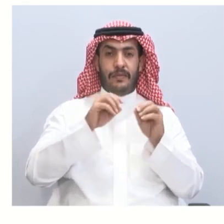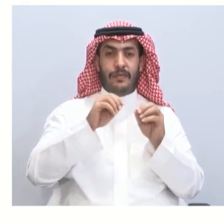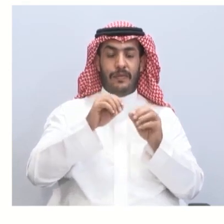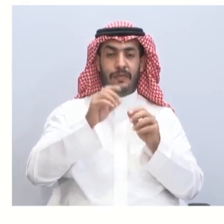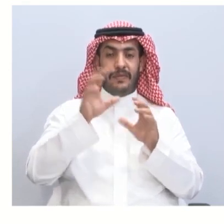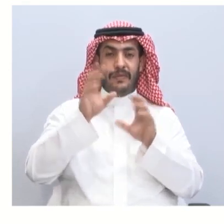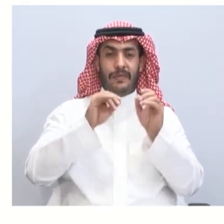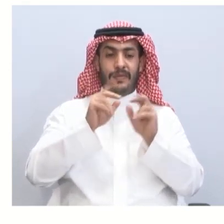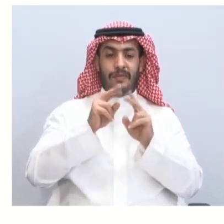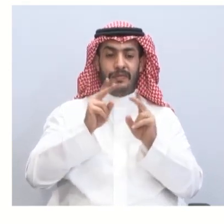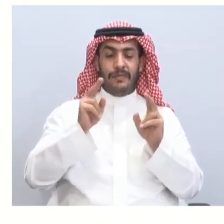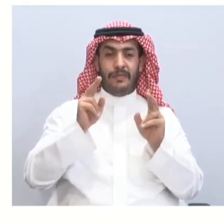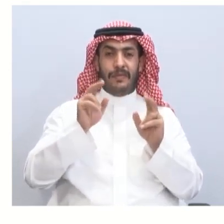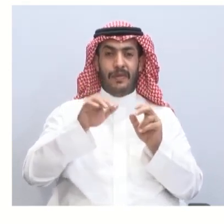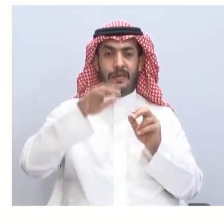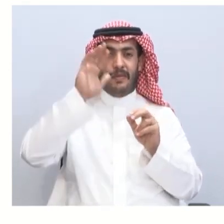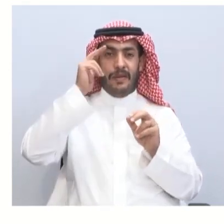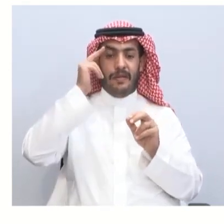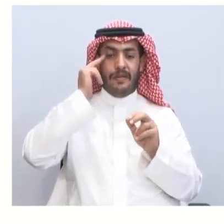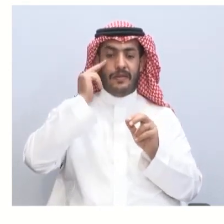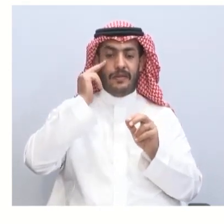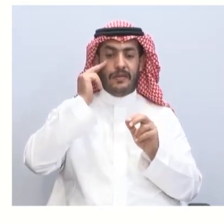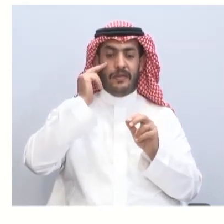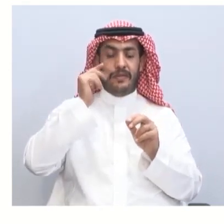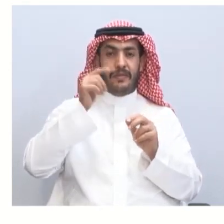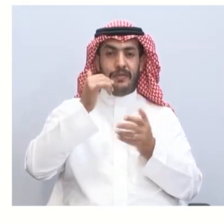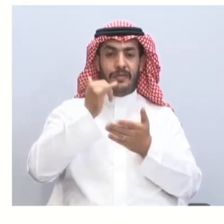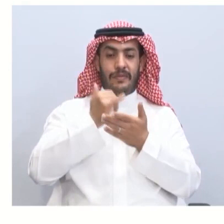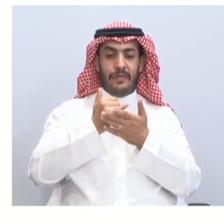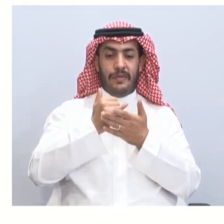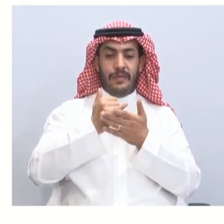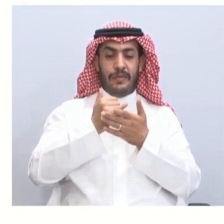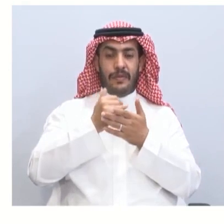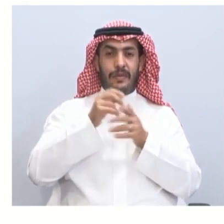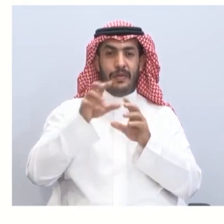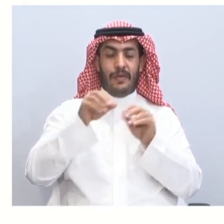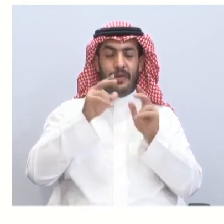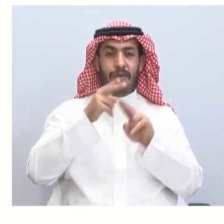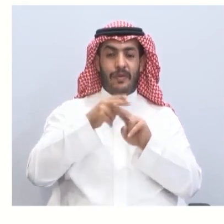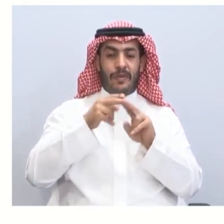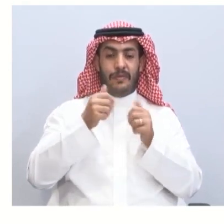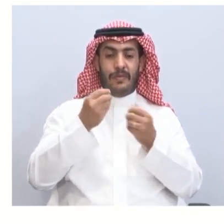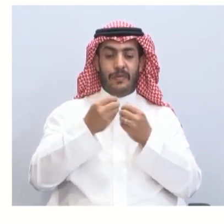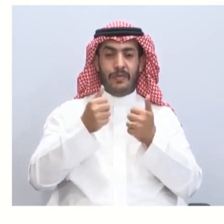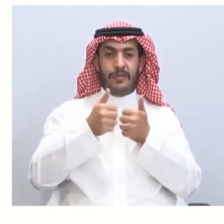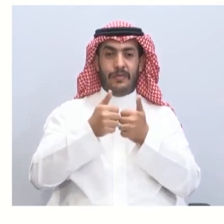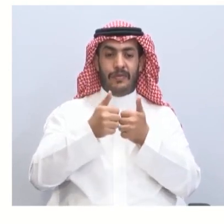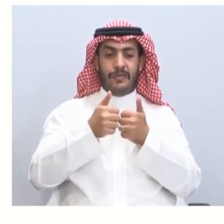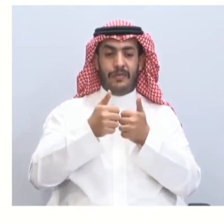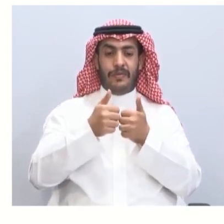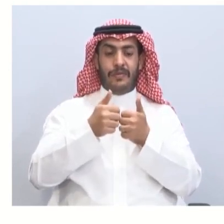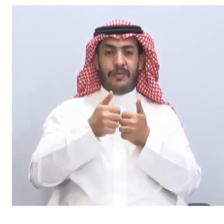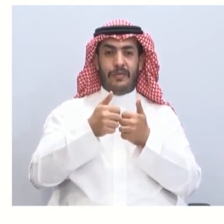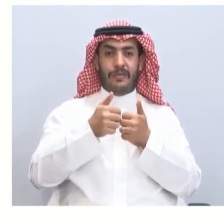بفترتين عن الملك عبد العزيز حينما انتقل الى الكويت مع اسرته كان يعد